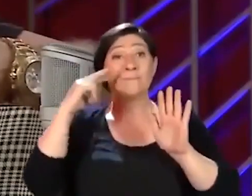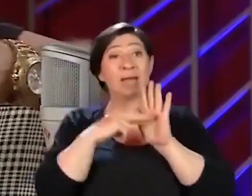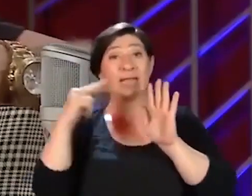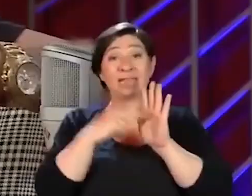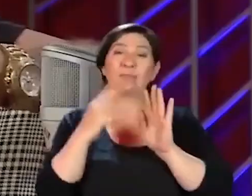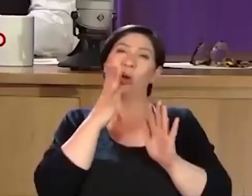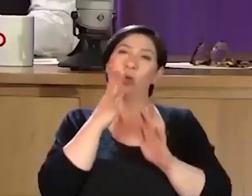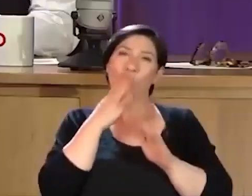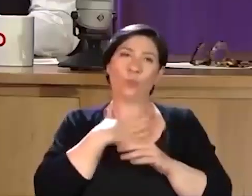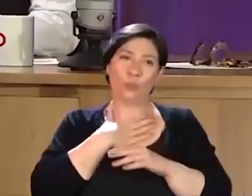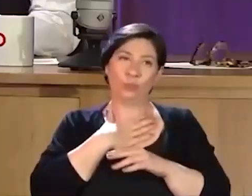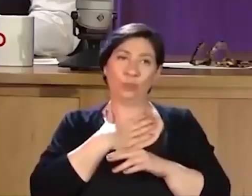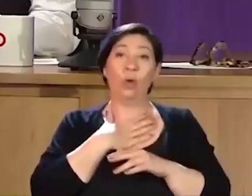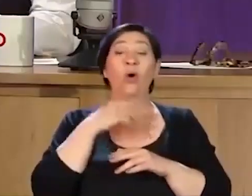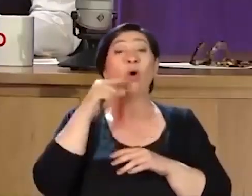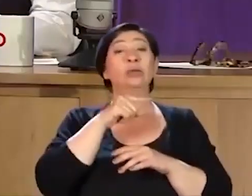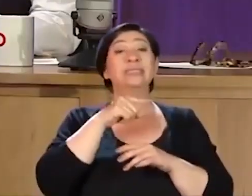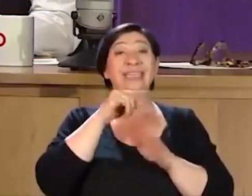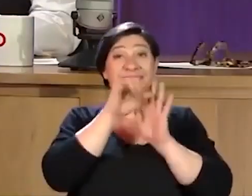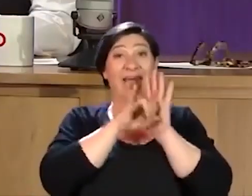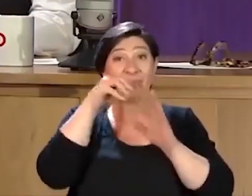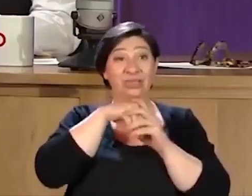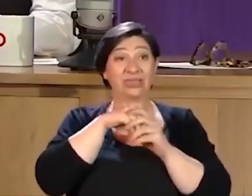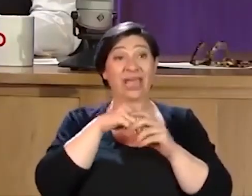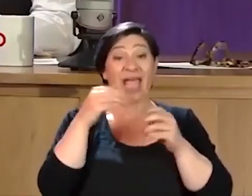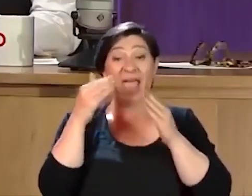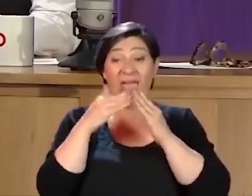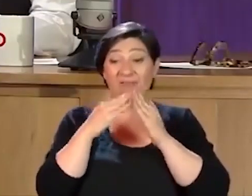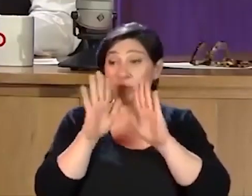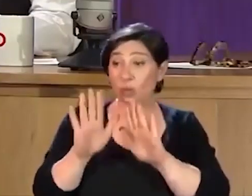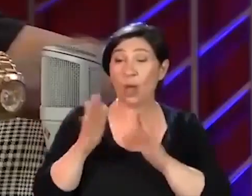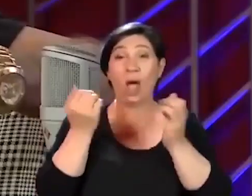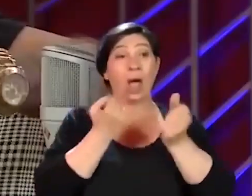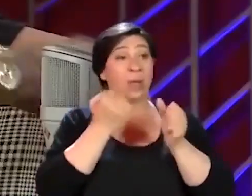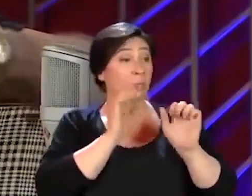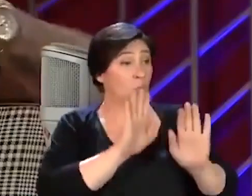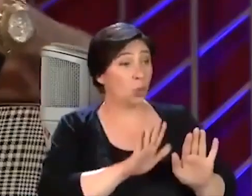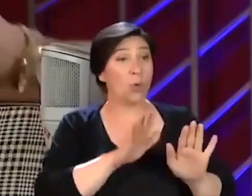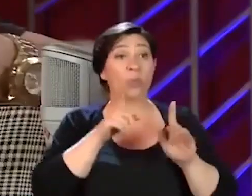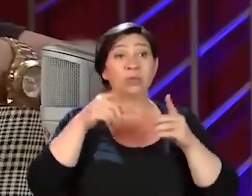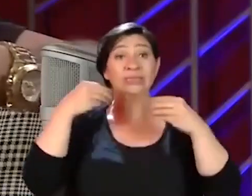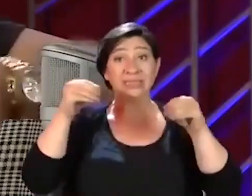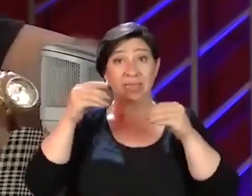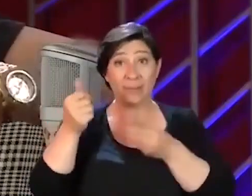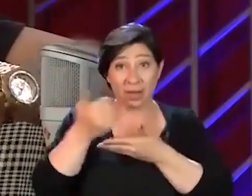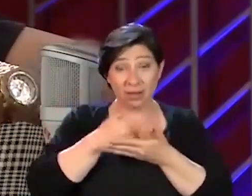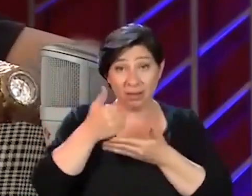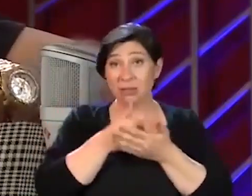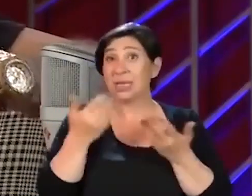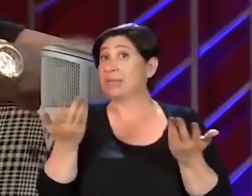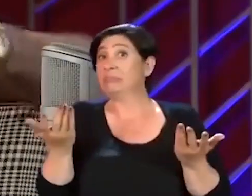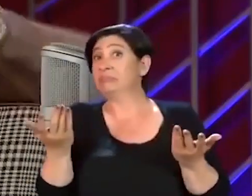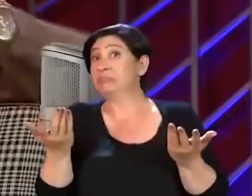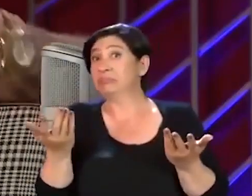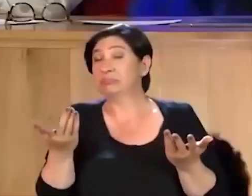bakıldığını biliyorum Orada olanların benim işte evlerim duruyor mu arabaların duruyorum bunlar satılarak mı bunlar finanse